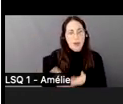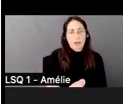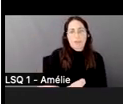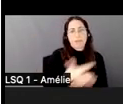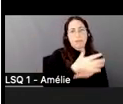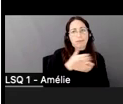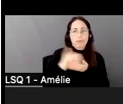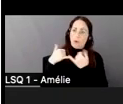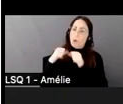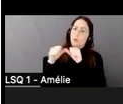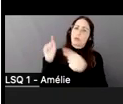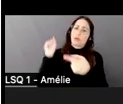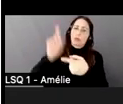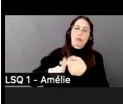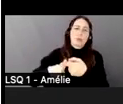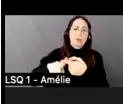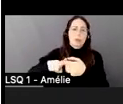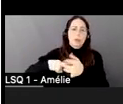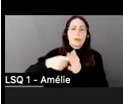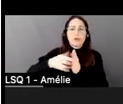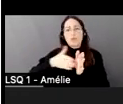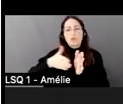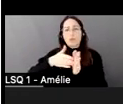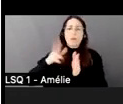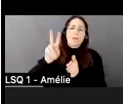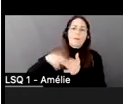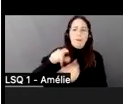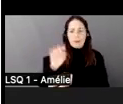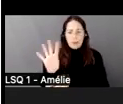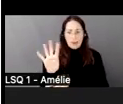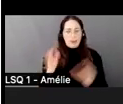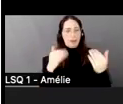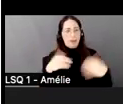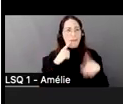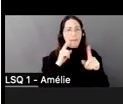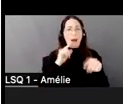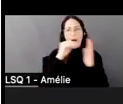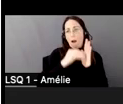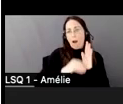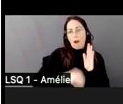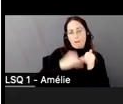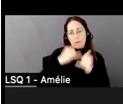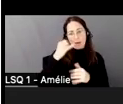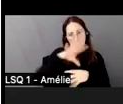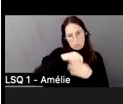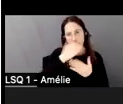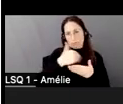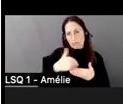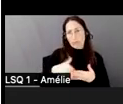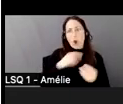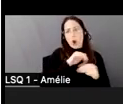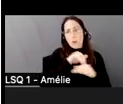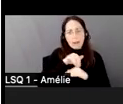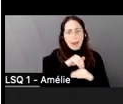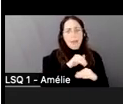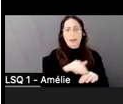poursuivra jusqu'au début 2024 et le rapport final comprendra des recommandations sur les mises